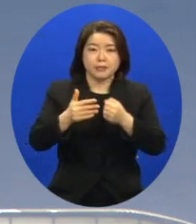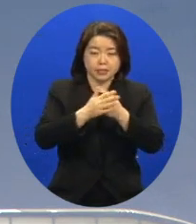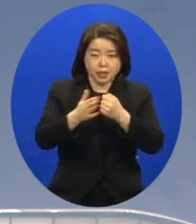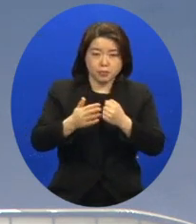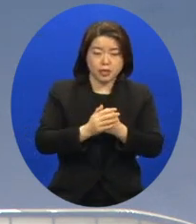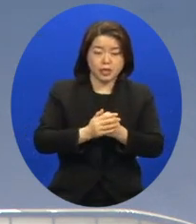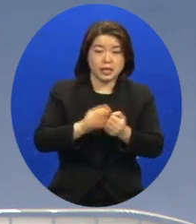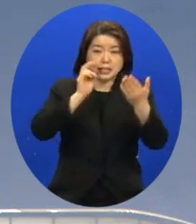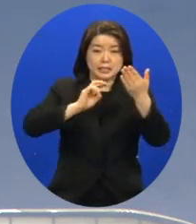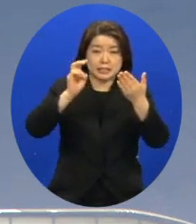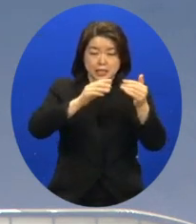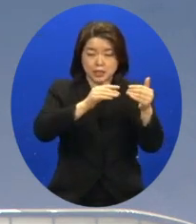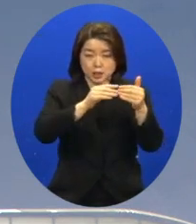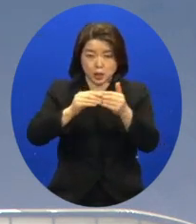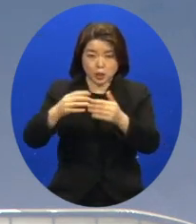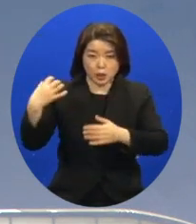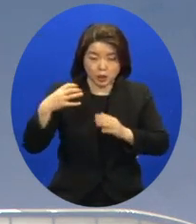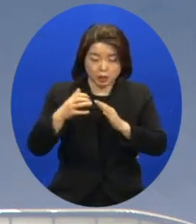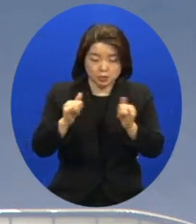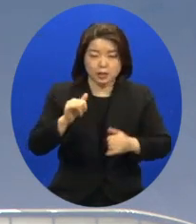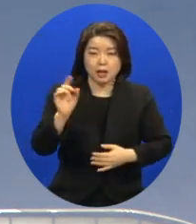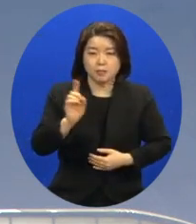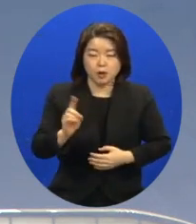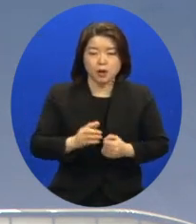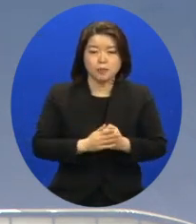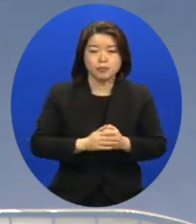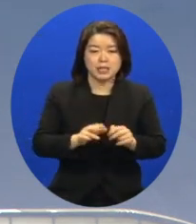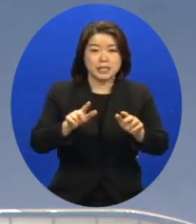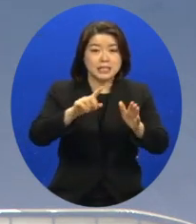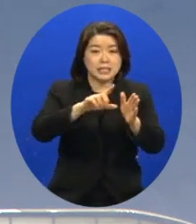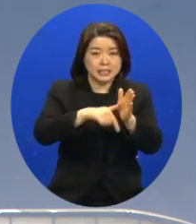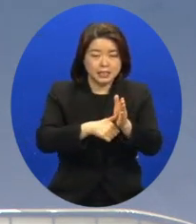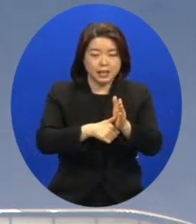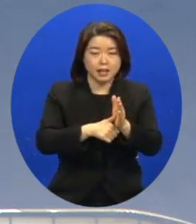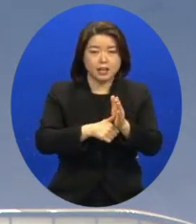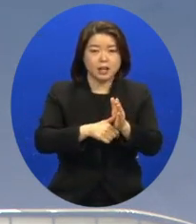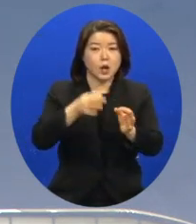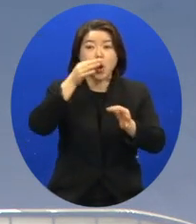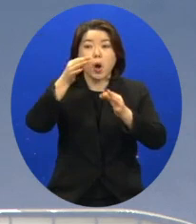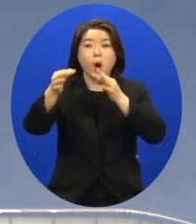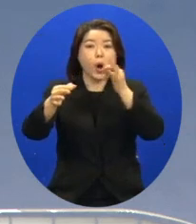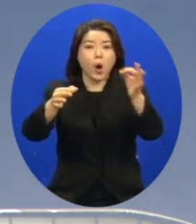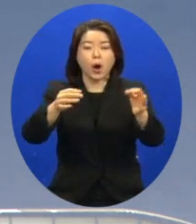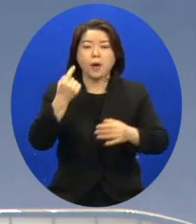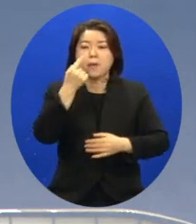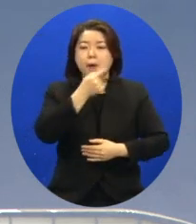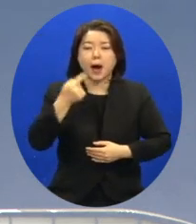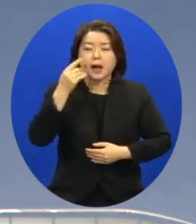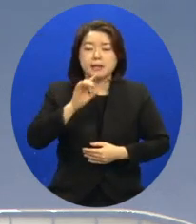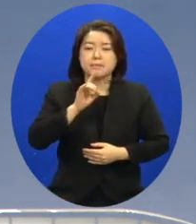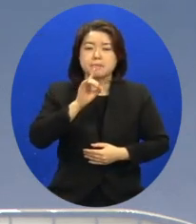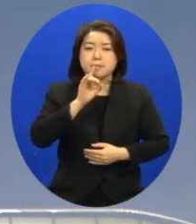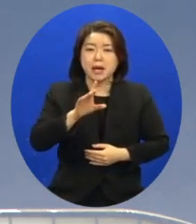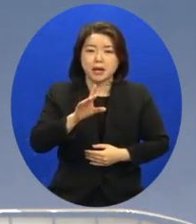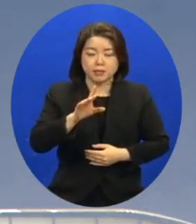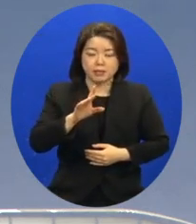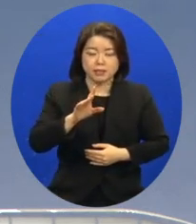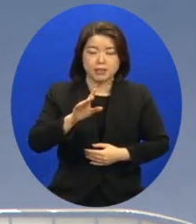찬송 인도자가 우리 이 시간에 침묵으로 소리 입 모양만으로 찬송을